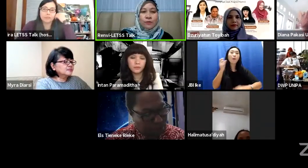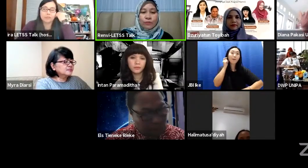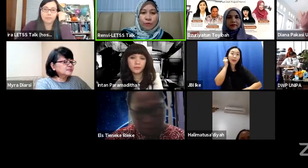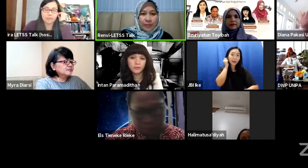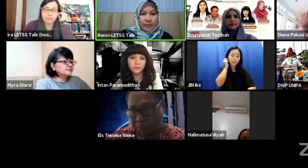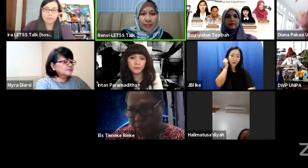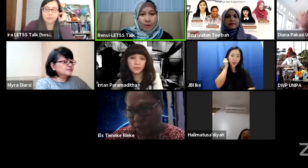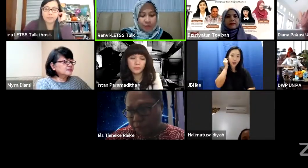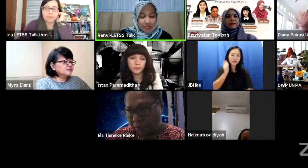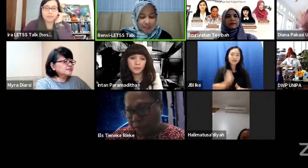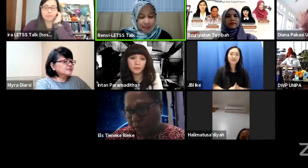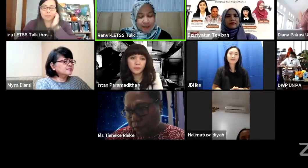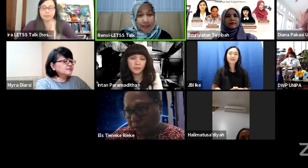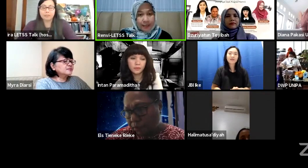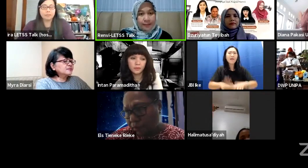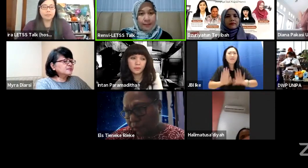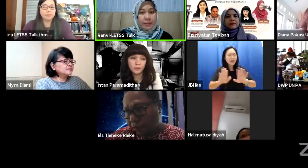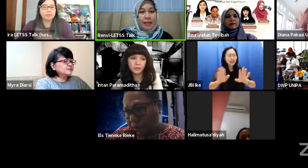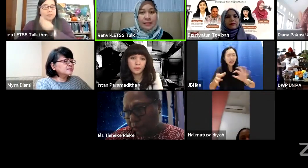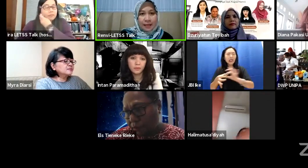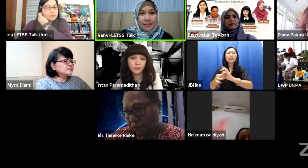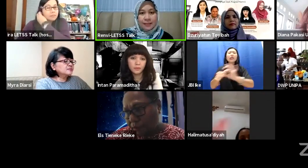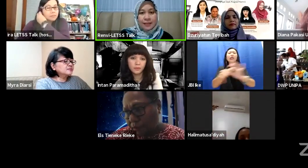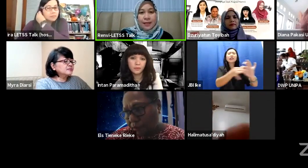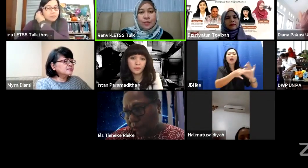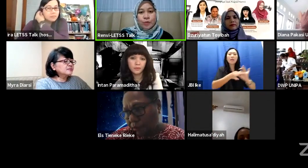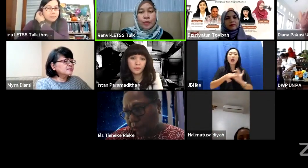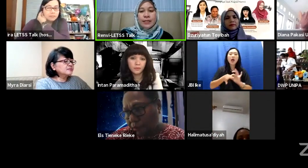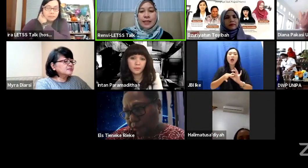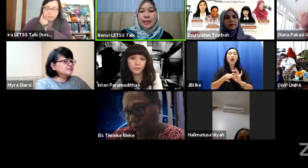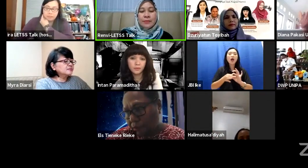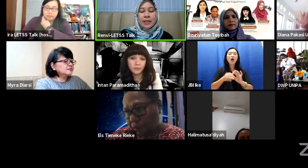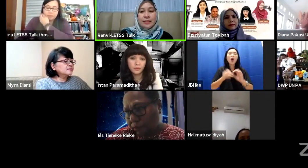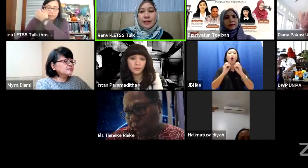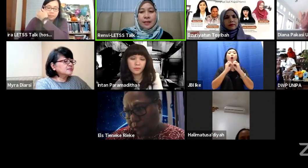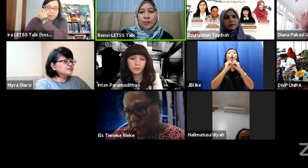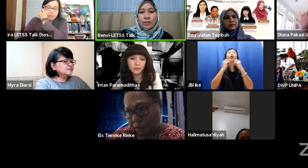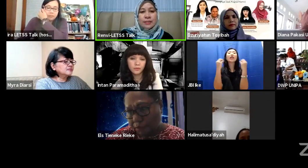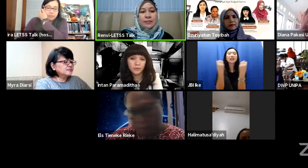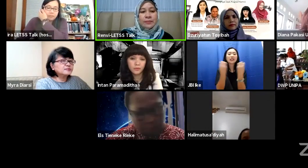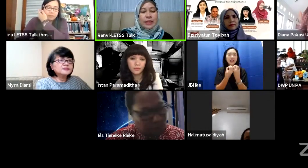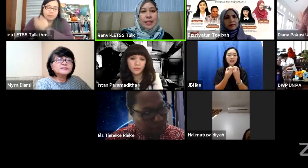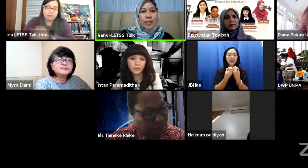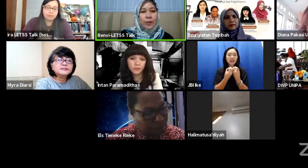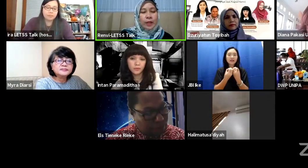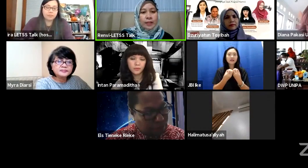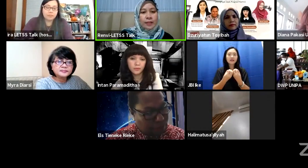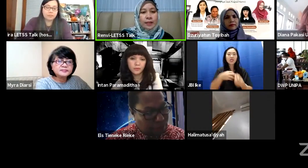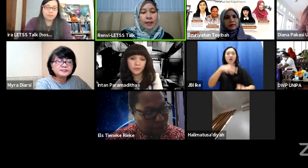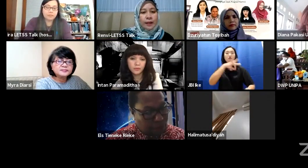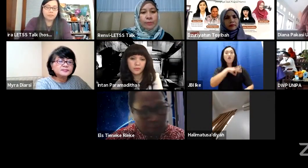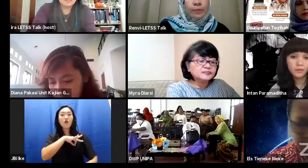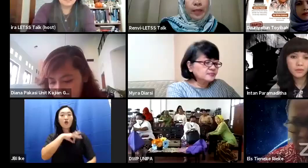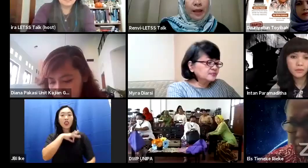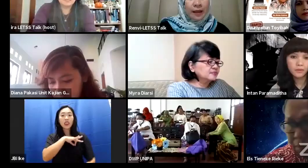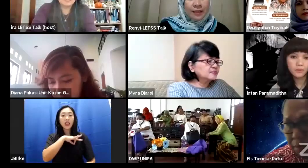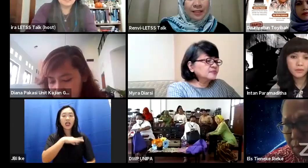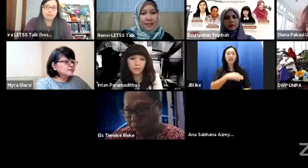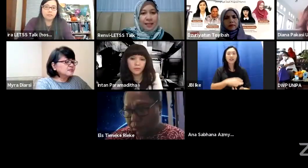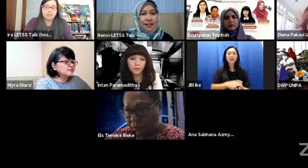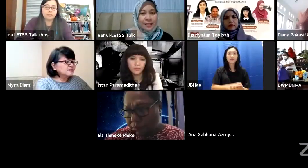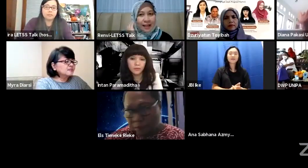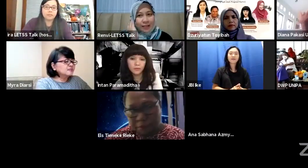organisasi non-profit di Indonesia dan Belanda, juga dengan lembaga internasional seperti